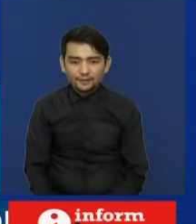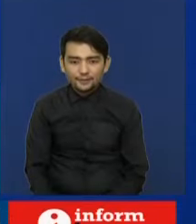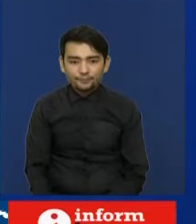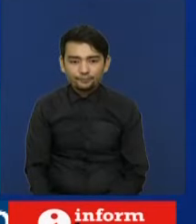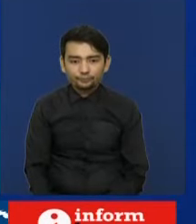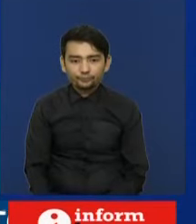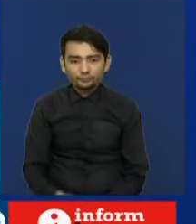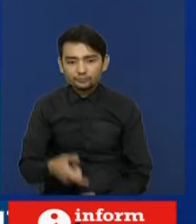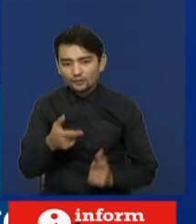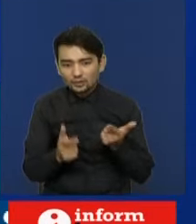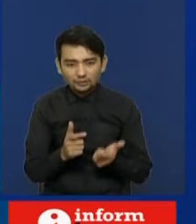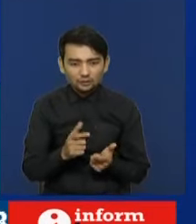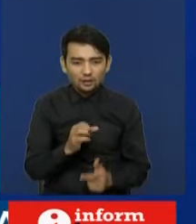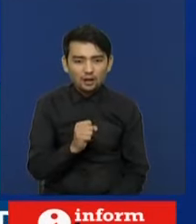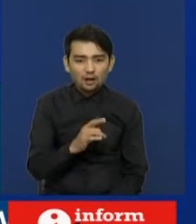аргументы серьезные.